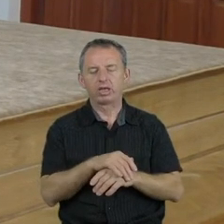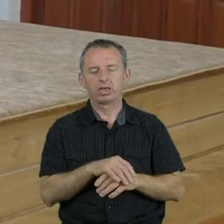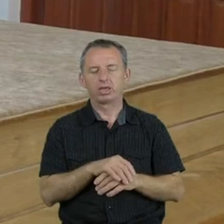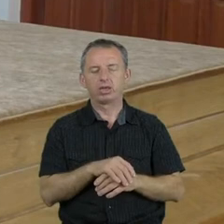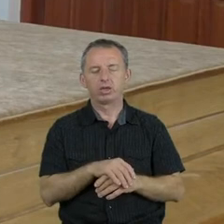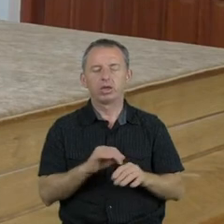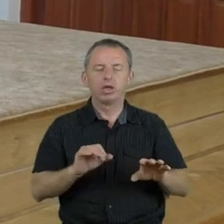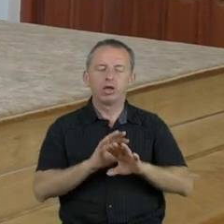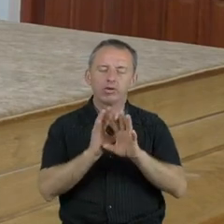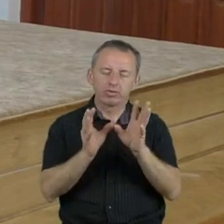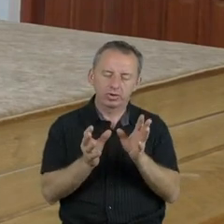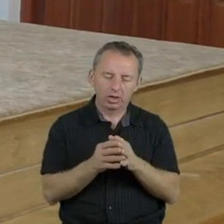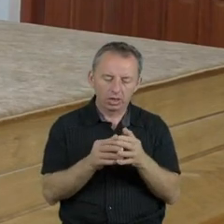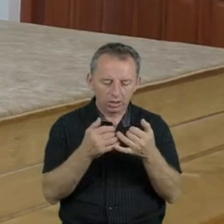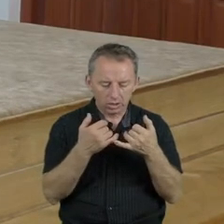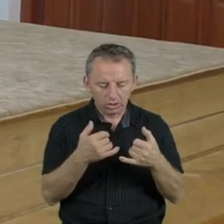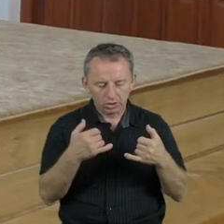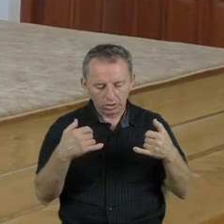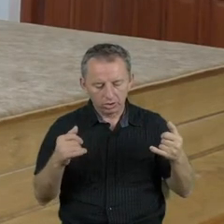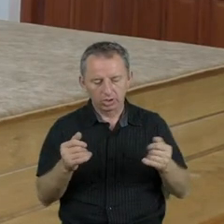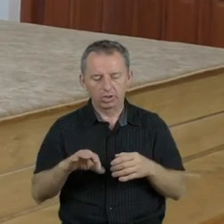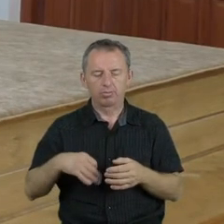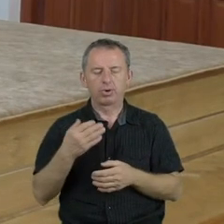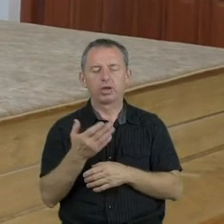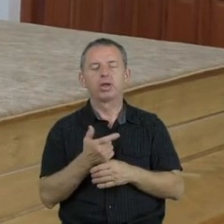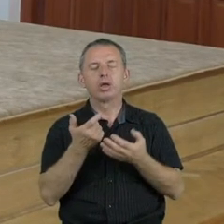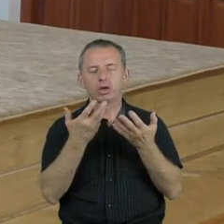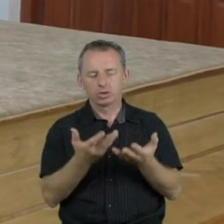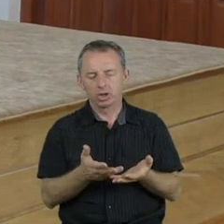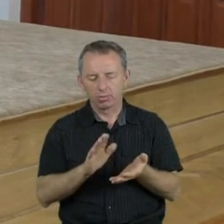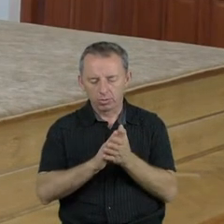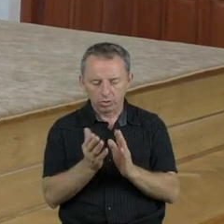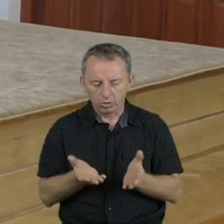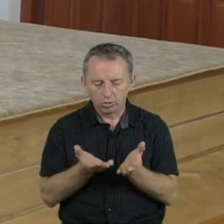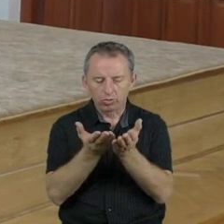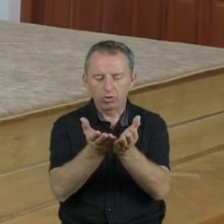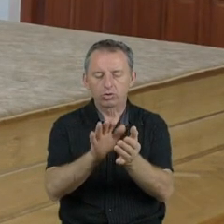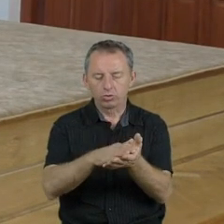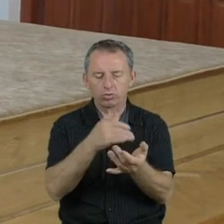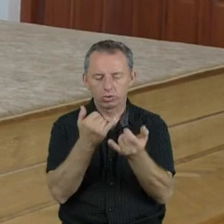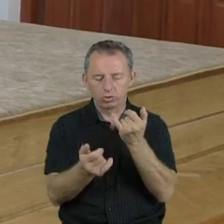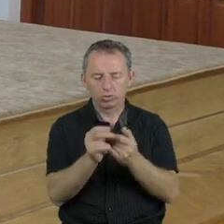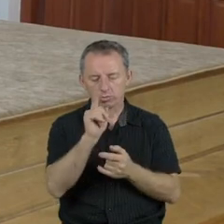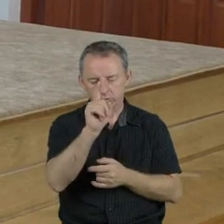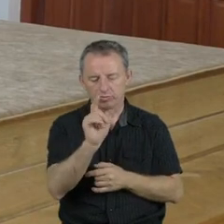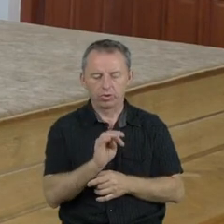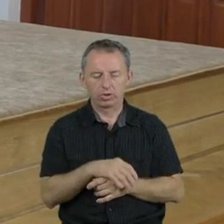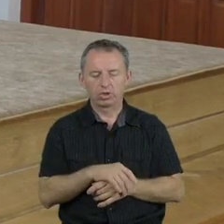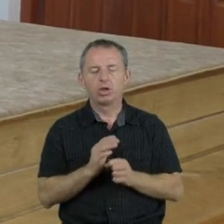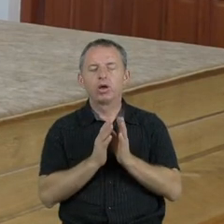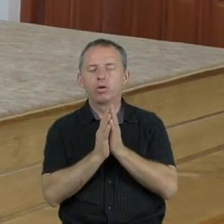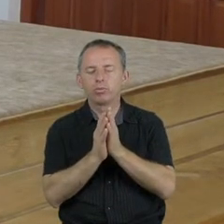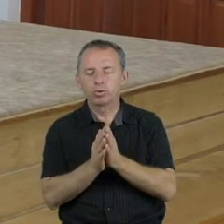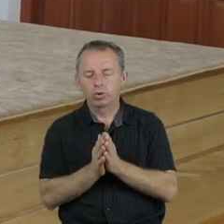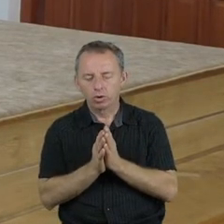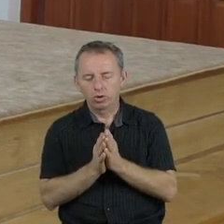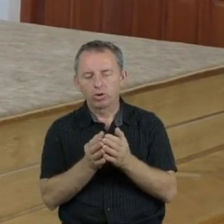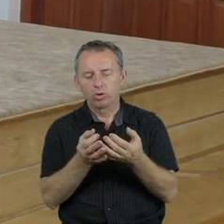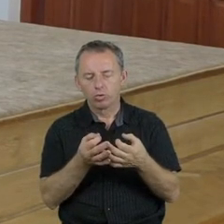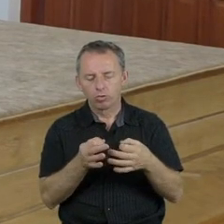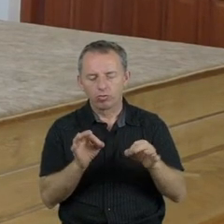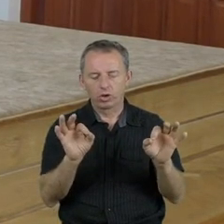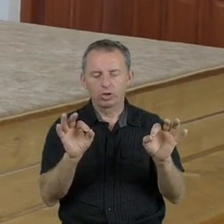i wszelkich innych, Panie, chcemy złożyć to u Twoich stóp i prosić Cię o